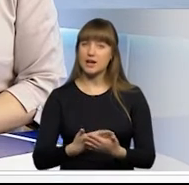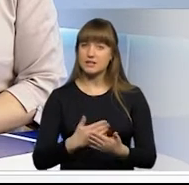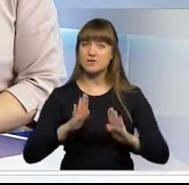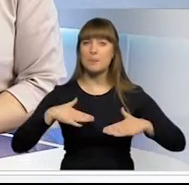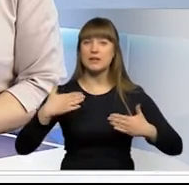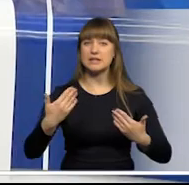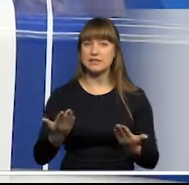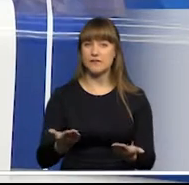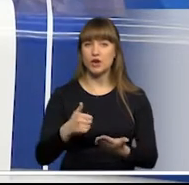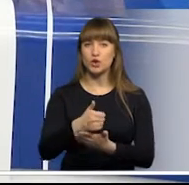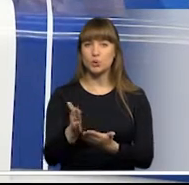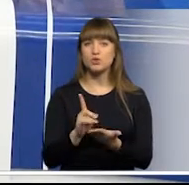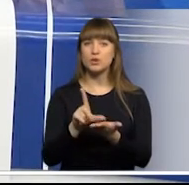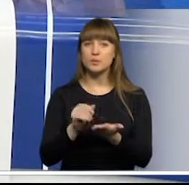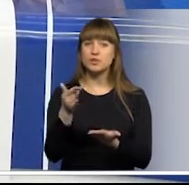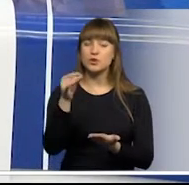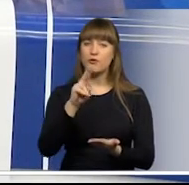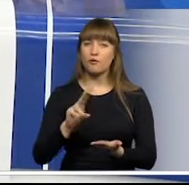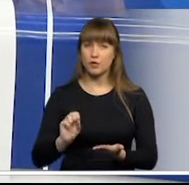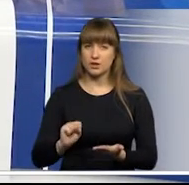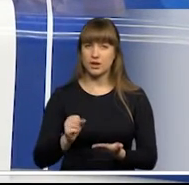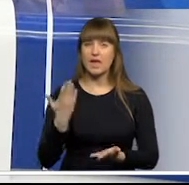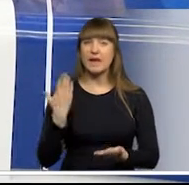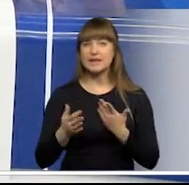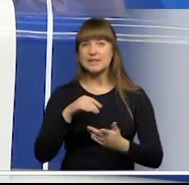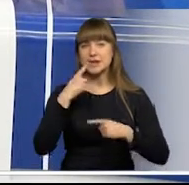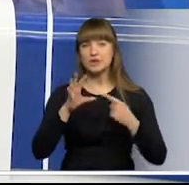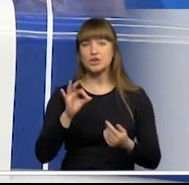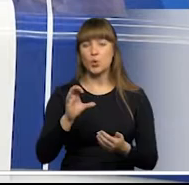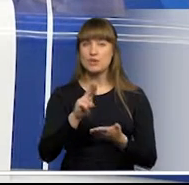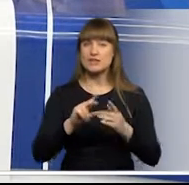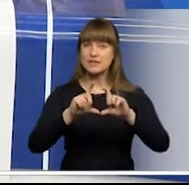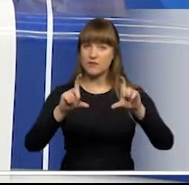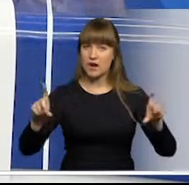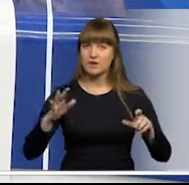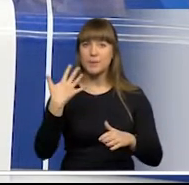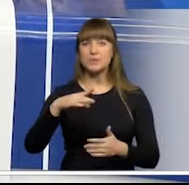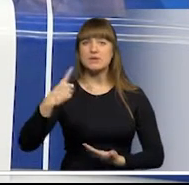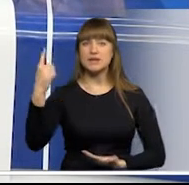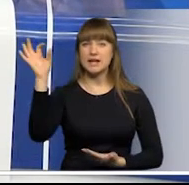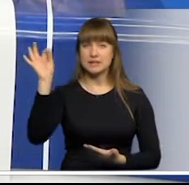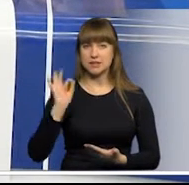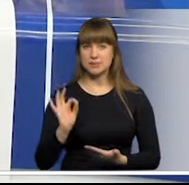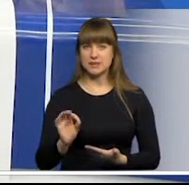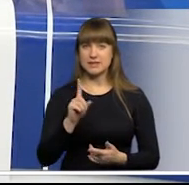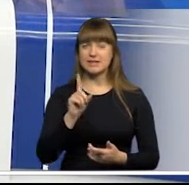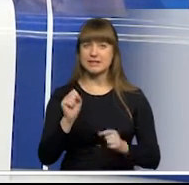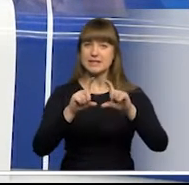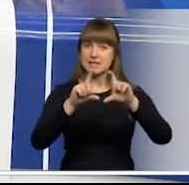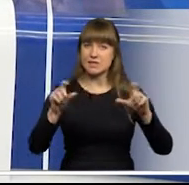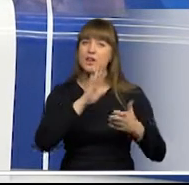о сертификатах, то 51% за сертификатами мамочки обратились в многофункциональные центры и